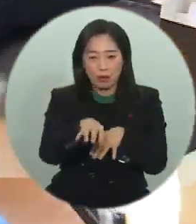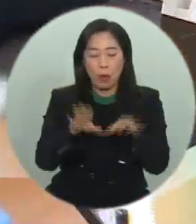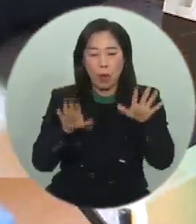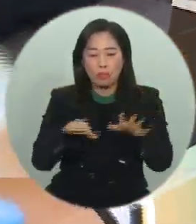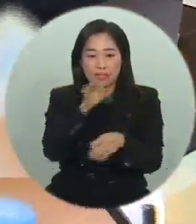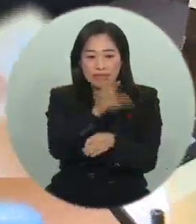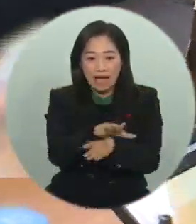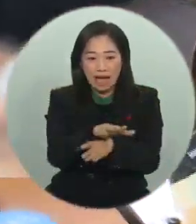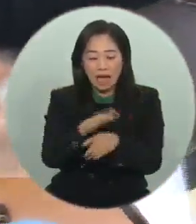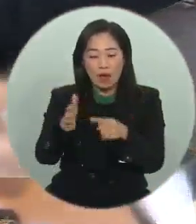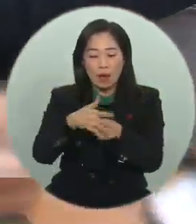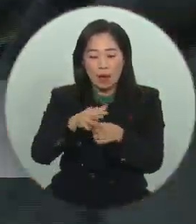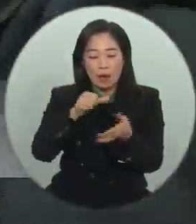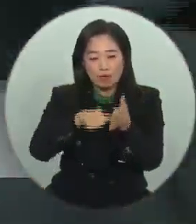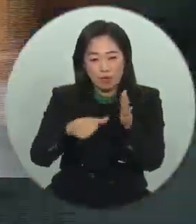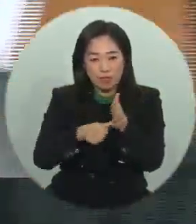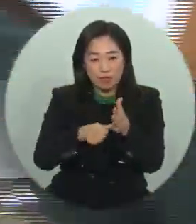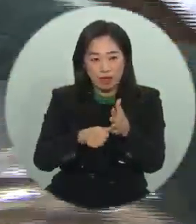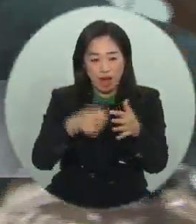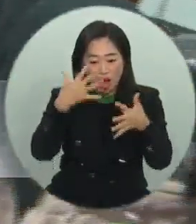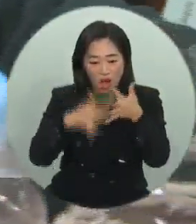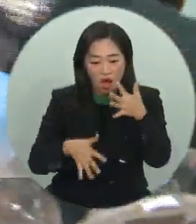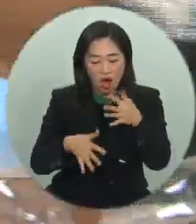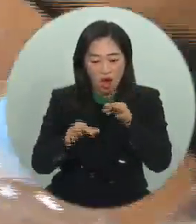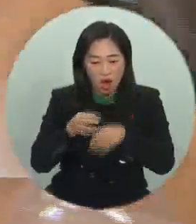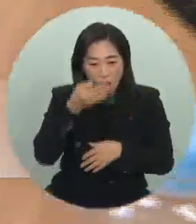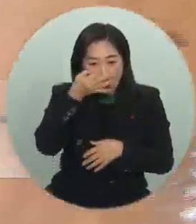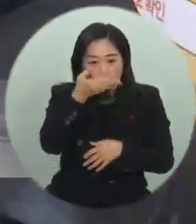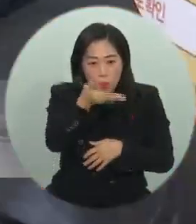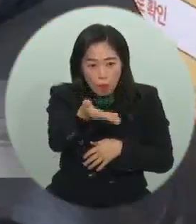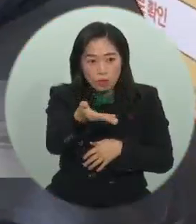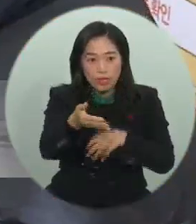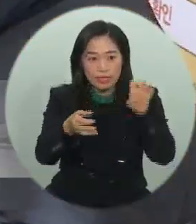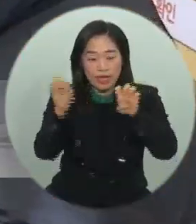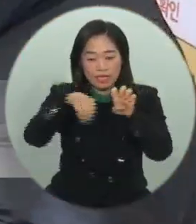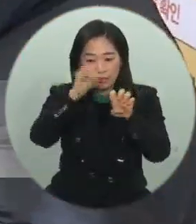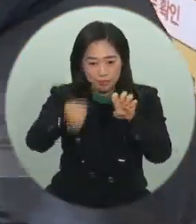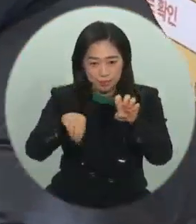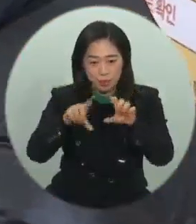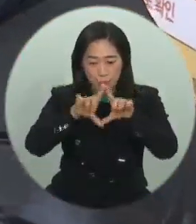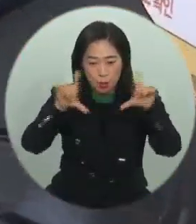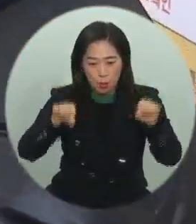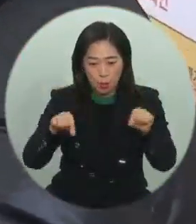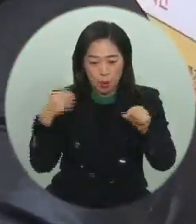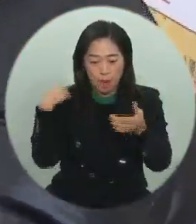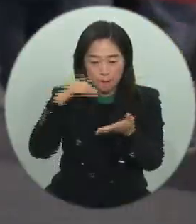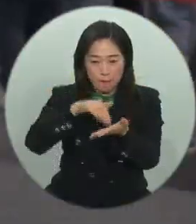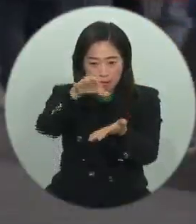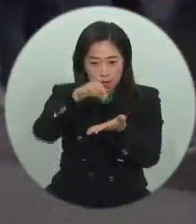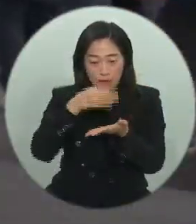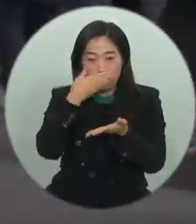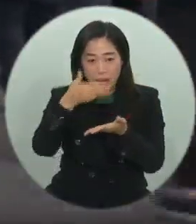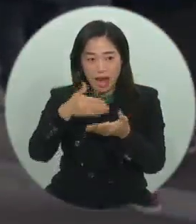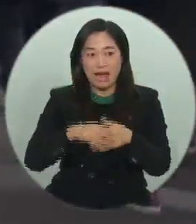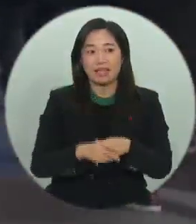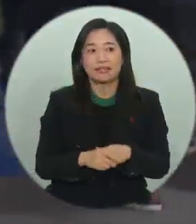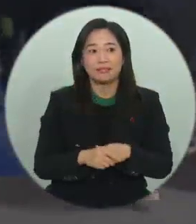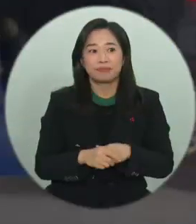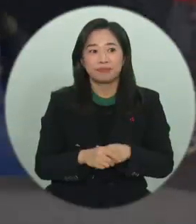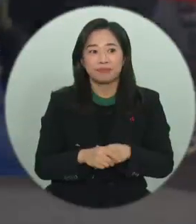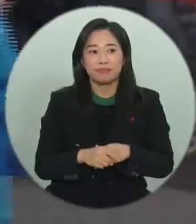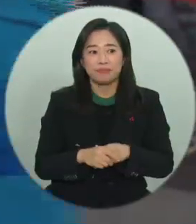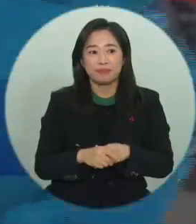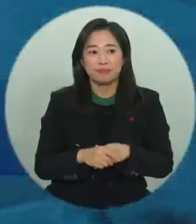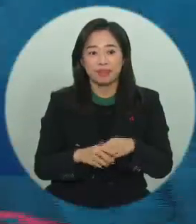구매한 수산물의 영수증을 제시하면 구매 금액의 40%에 달하는 온누리 상품권을 받을 수 있습니다. 동부시장을 자주